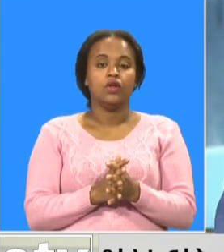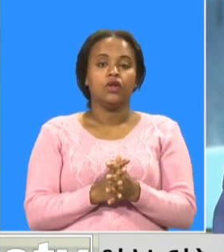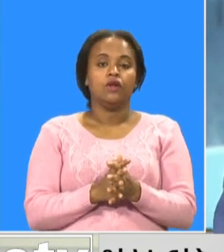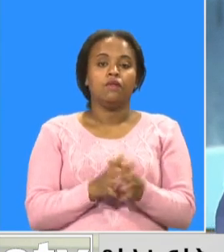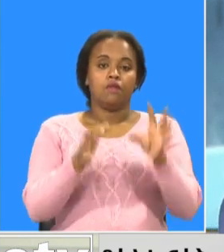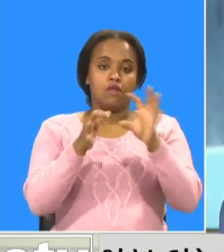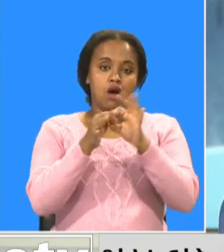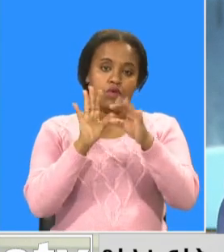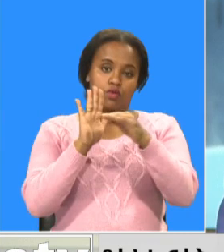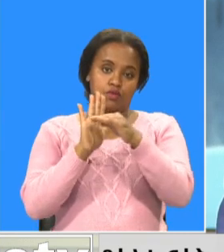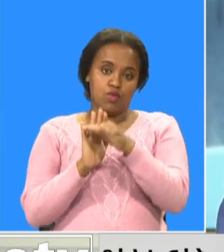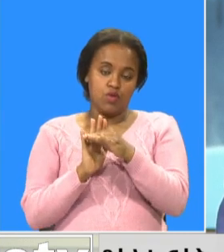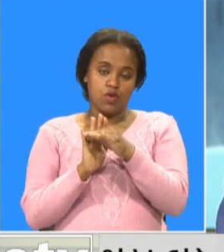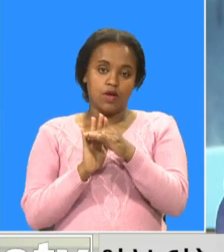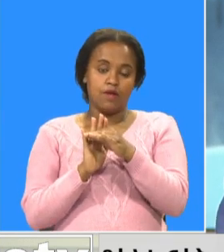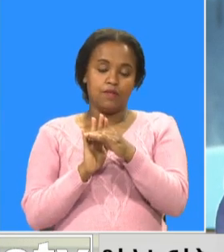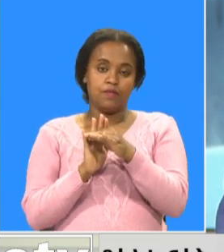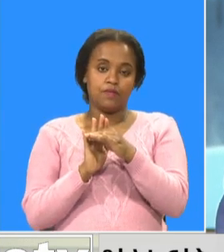ማህበሩን በመወከል